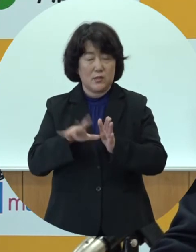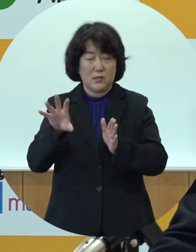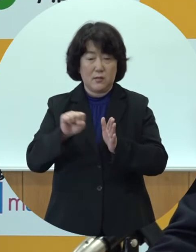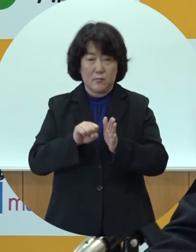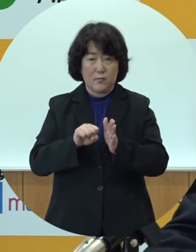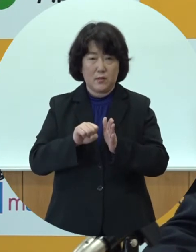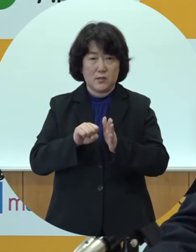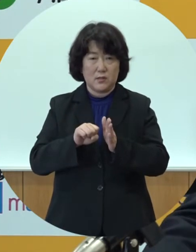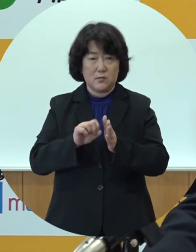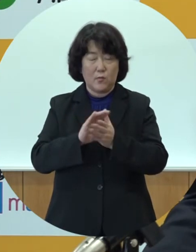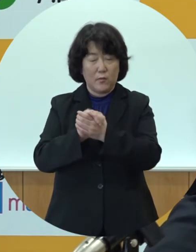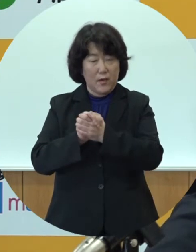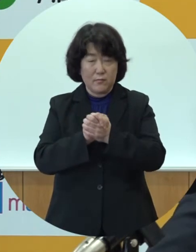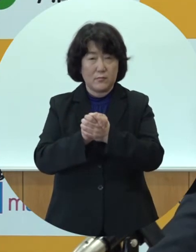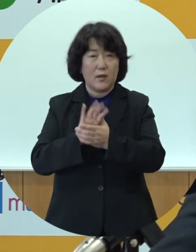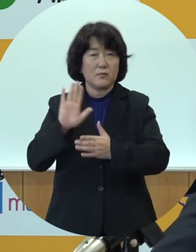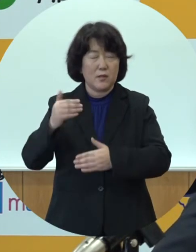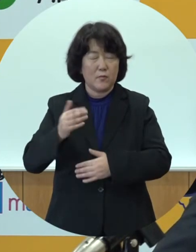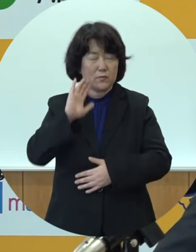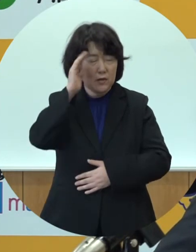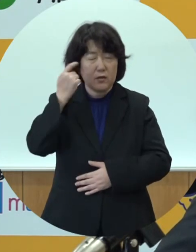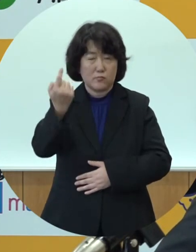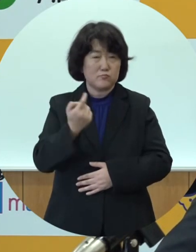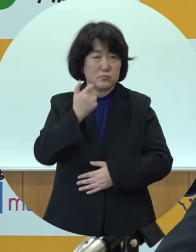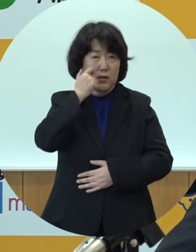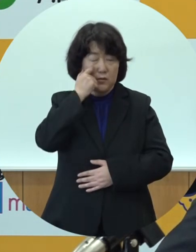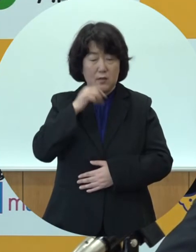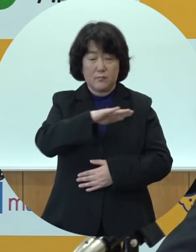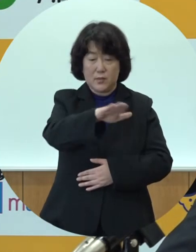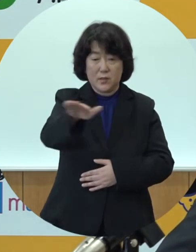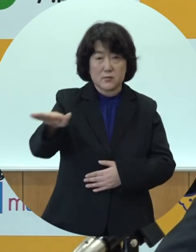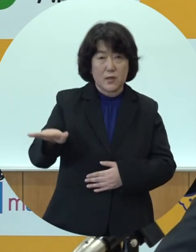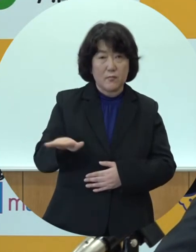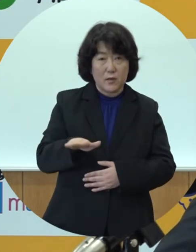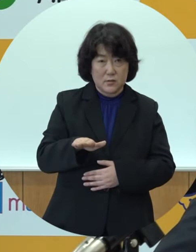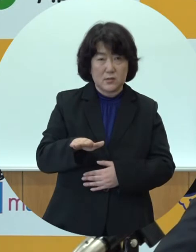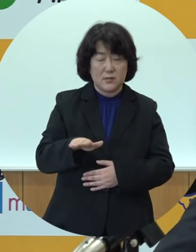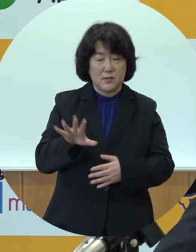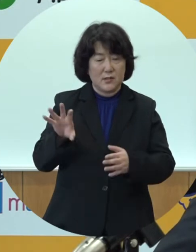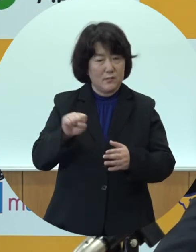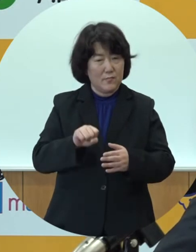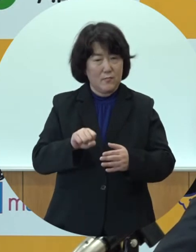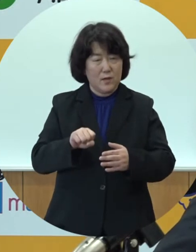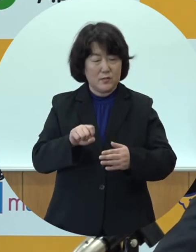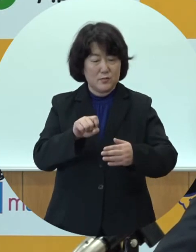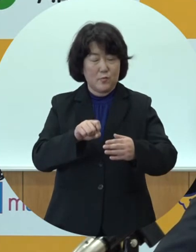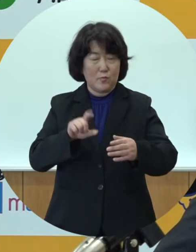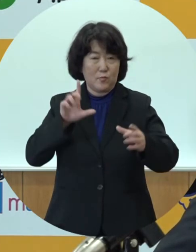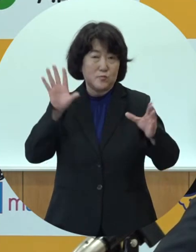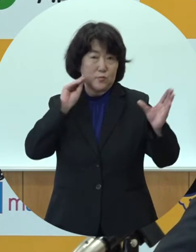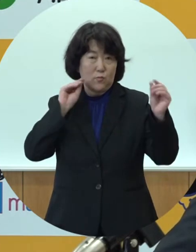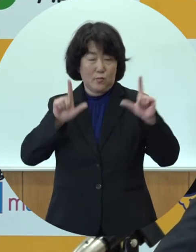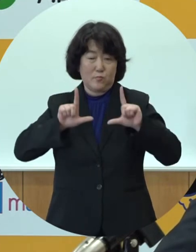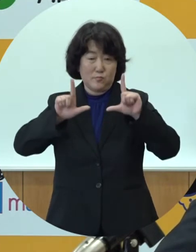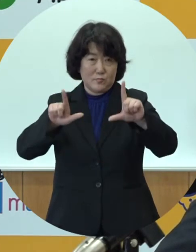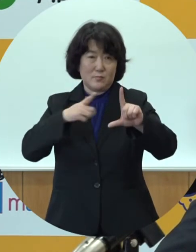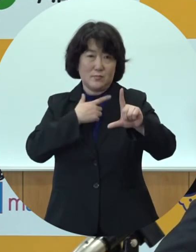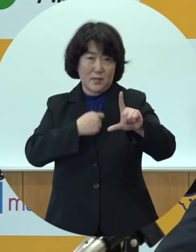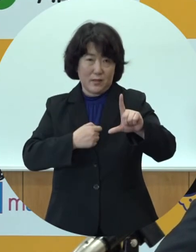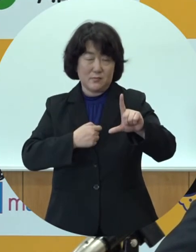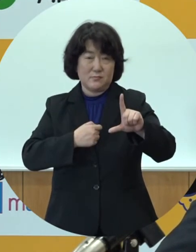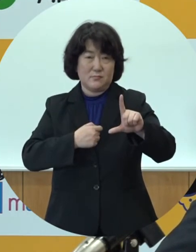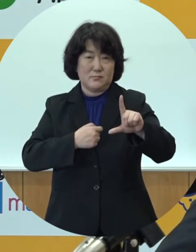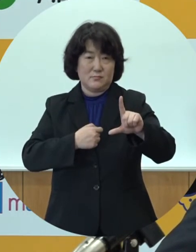ながら、なかなか今治に来ることができなかった皆さんに今治をお届けをしたいというふうに思って、こういうもの